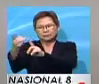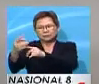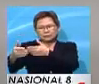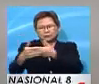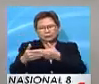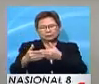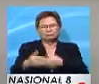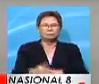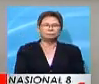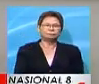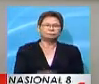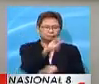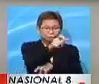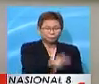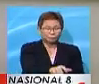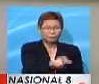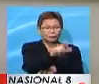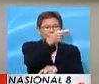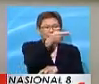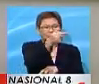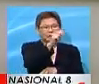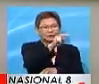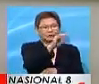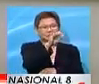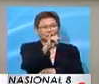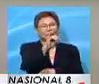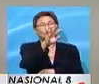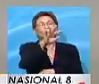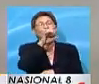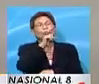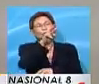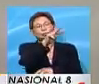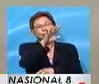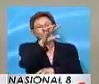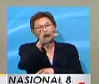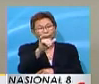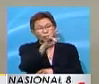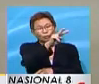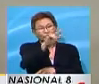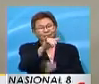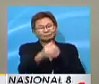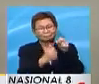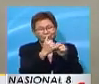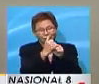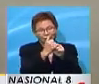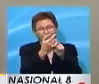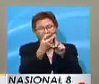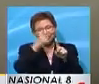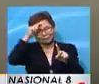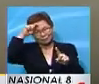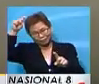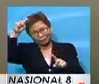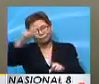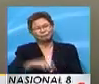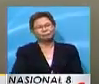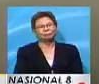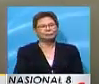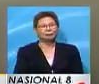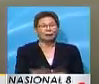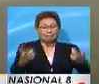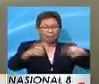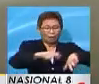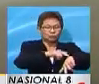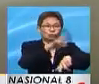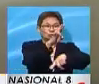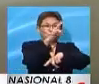besih mangsa Mohammad Hanafi Mohamad 26 tahun berasal dari kampung atap batu rakit Terengganu insid